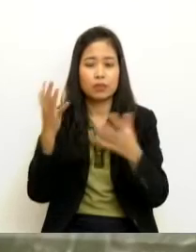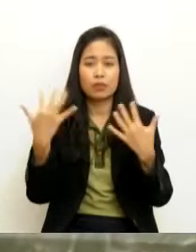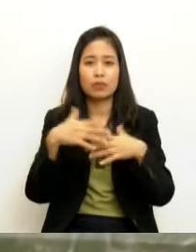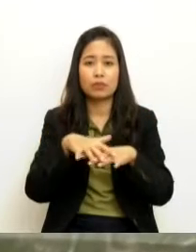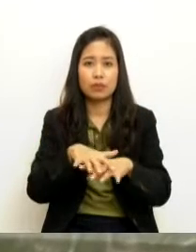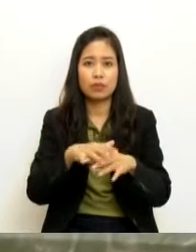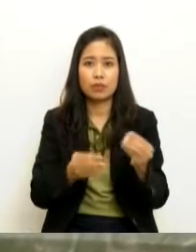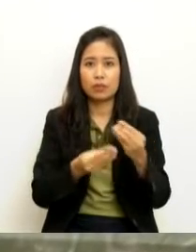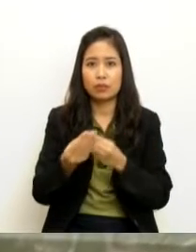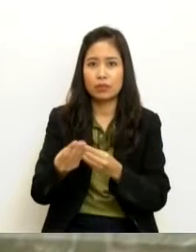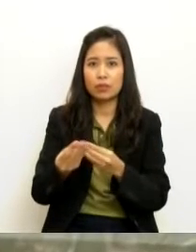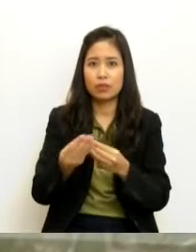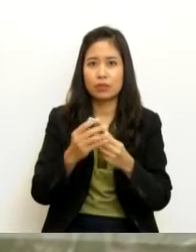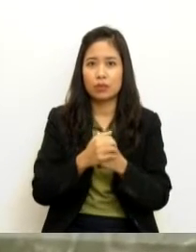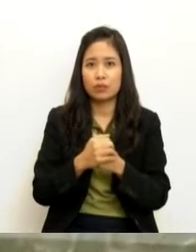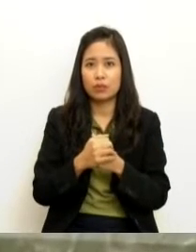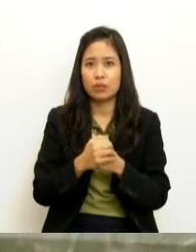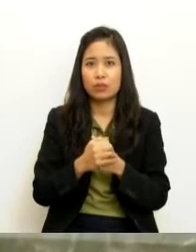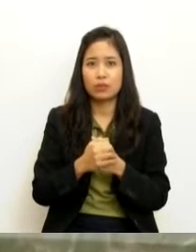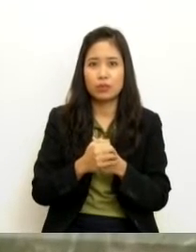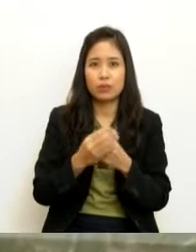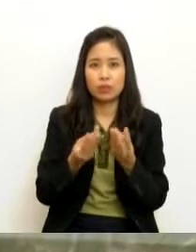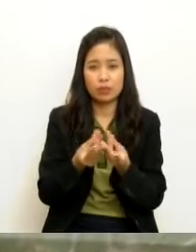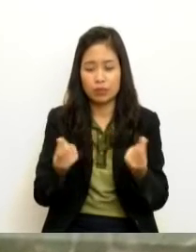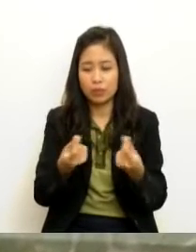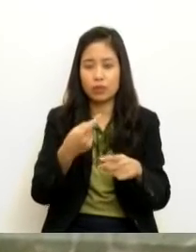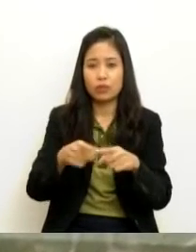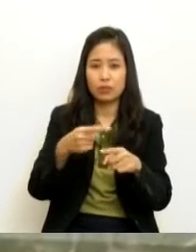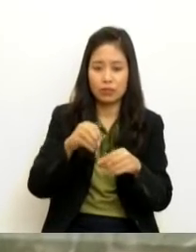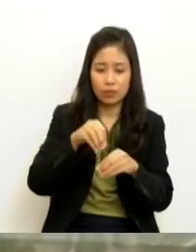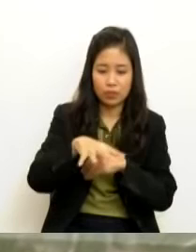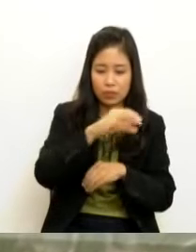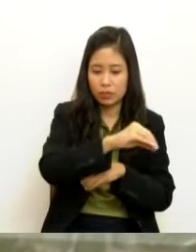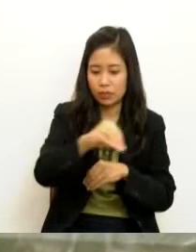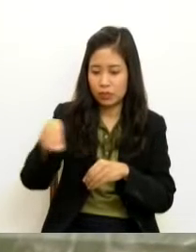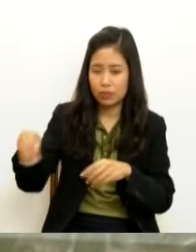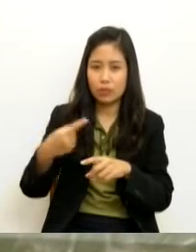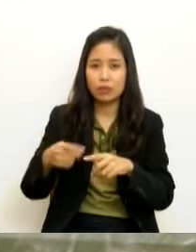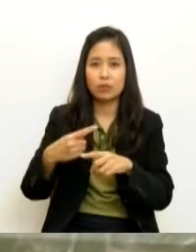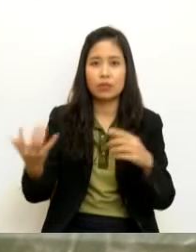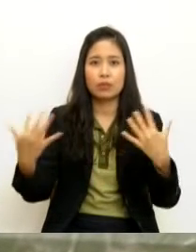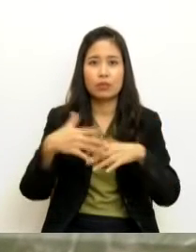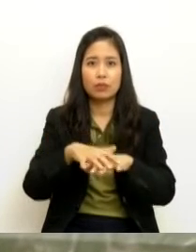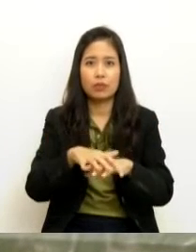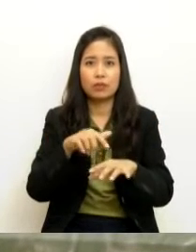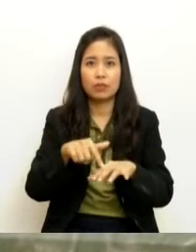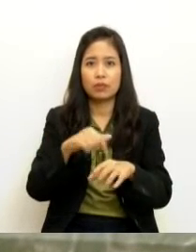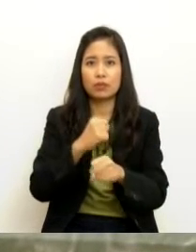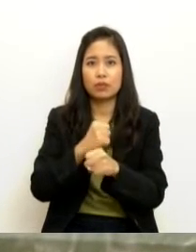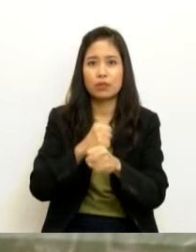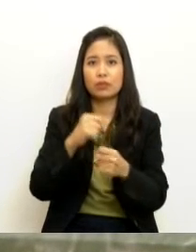มอุทยานแล้วก็พี่ๆจากภาคเครือข่ายที่ไม่ได้เอ่ยนามนะคะแน่นอนที่สุดก็คือทาง